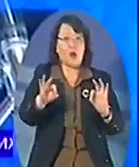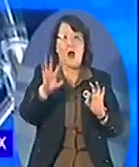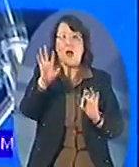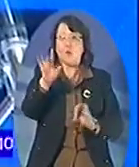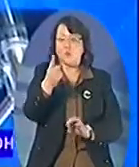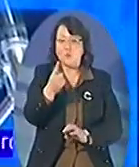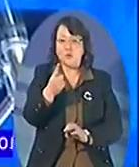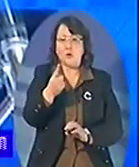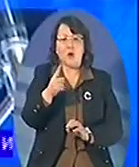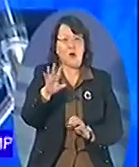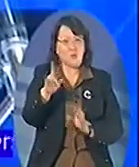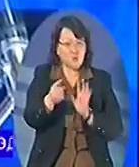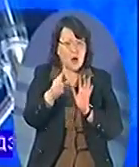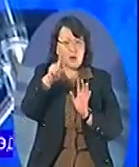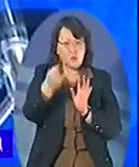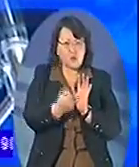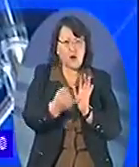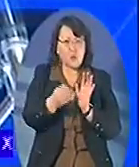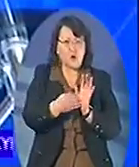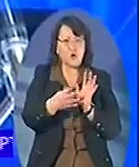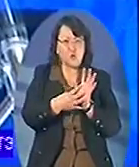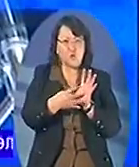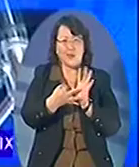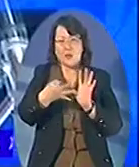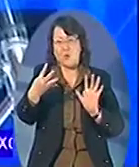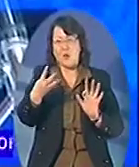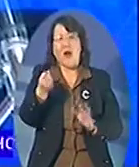16,986 өрхөд энд нийтдээ 100,000